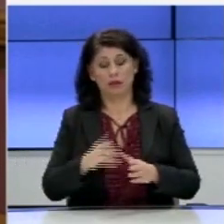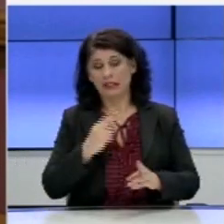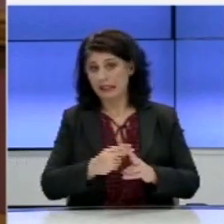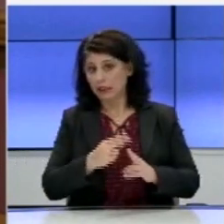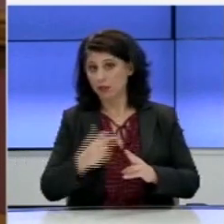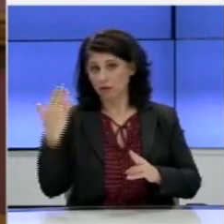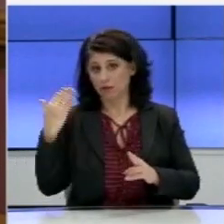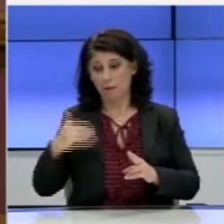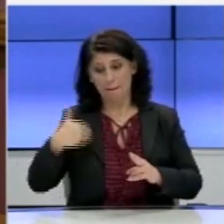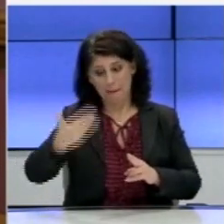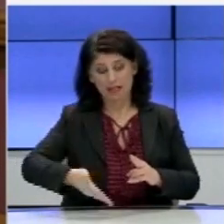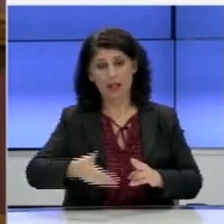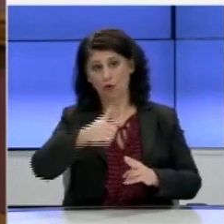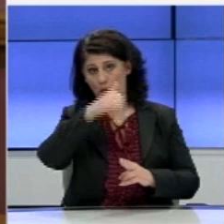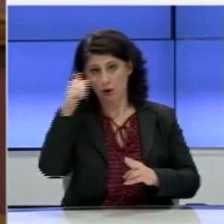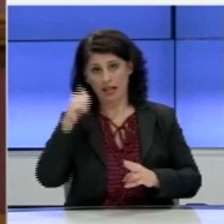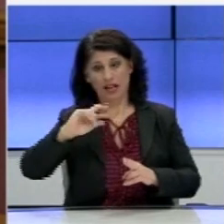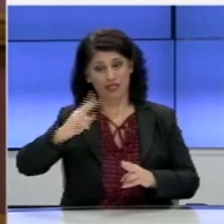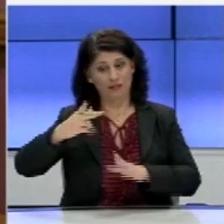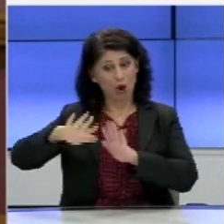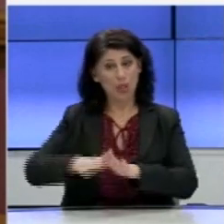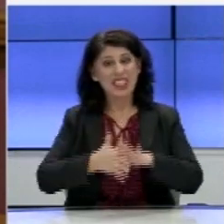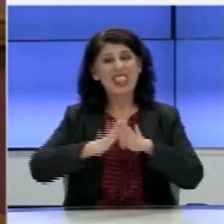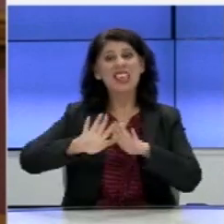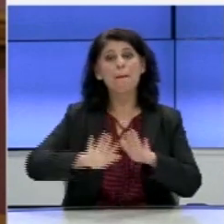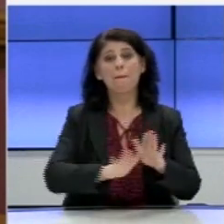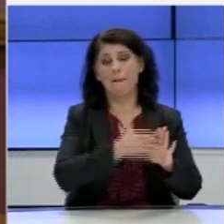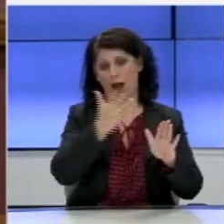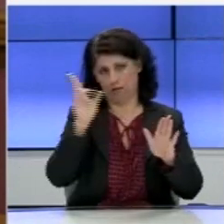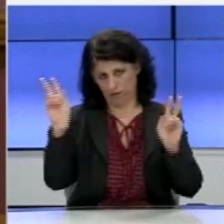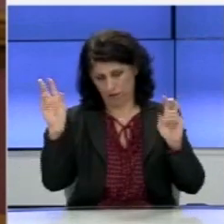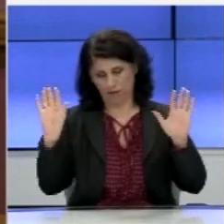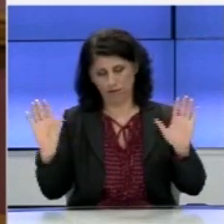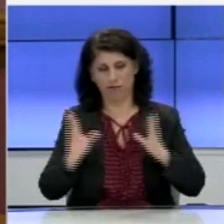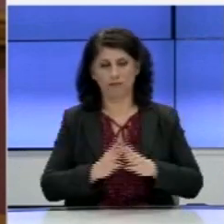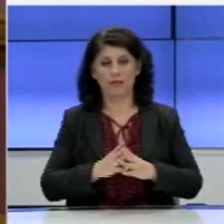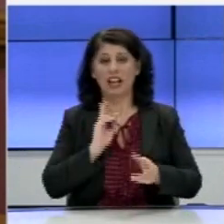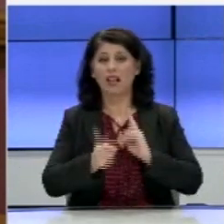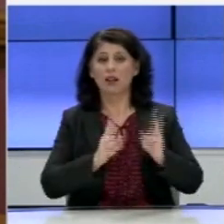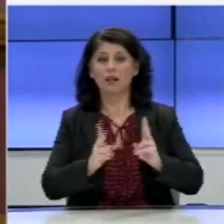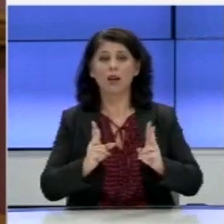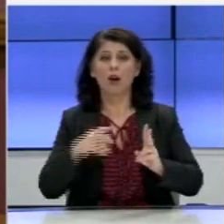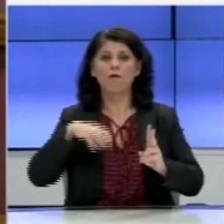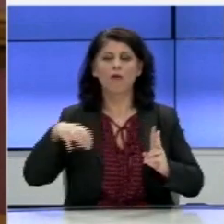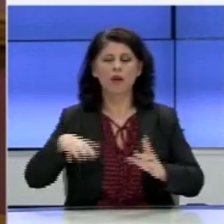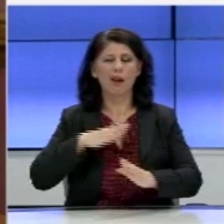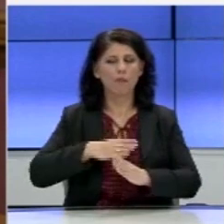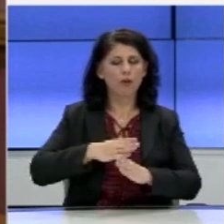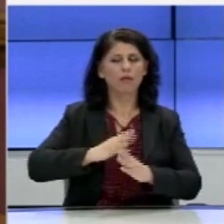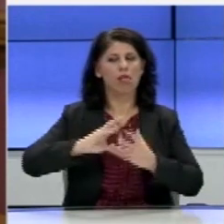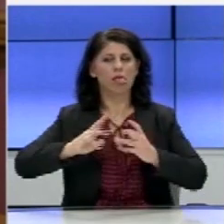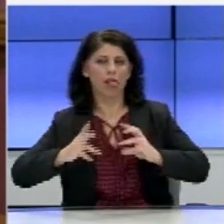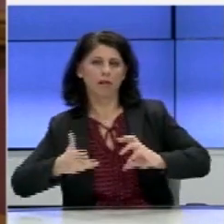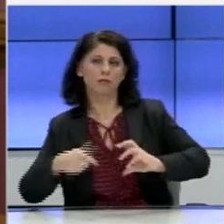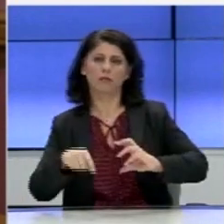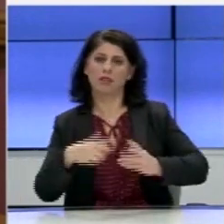κυρίως μετά το καλοκαίρι, στο δεύτερο κύμα της πανδημίας. Καταγγελίες λοιπόν μαζικών φορέων για απόκρυψη,